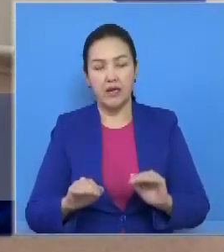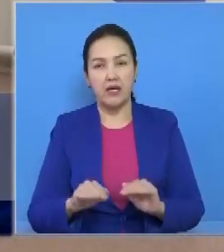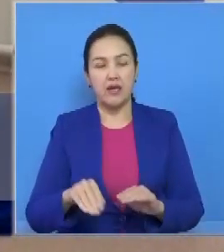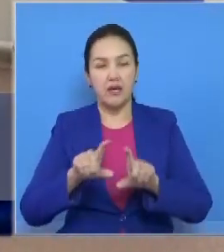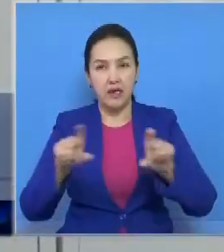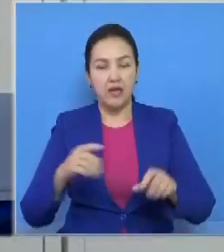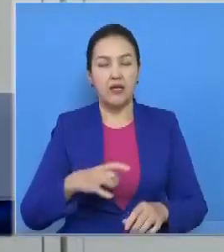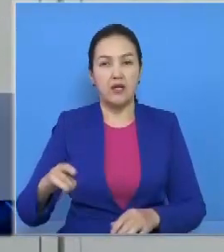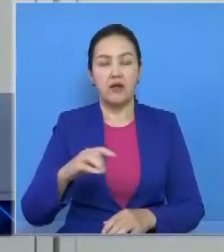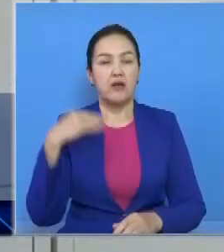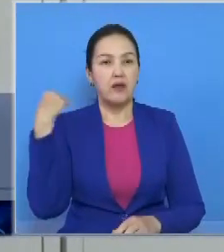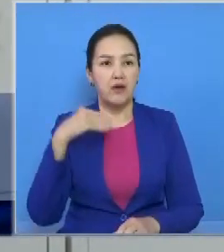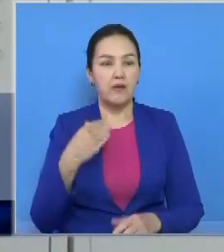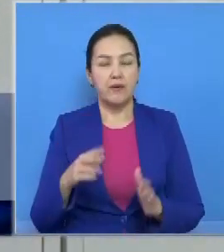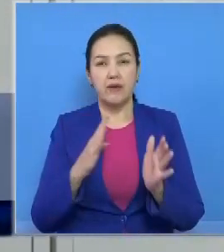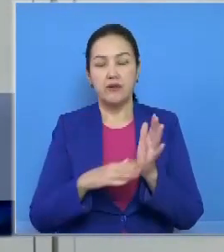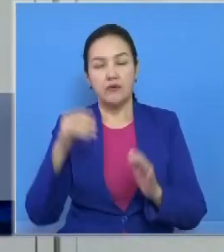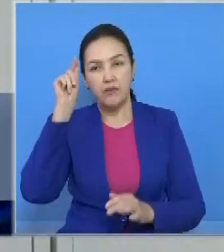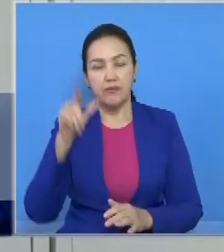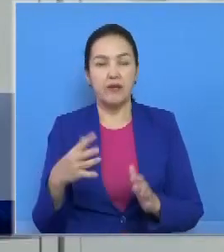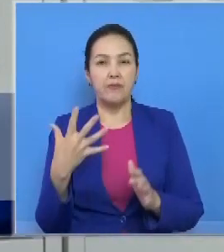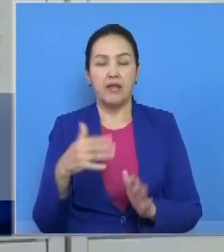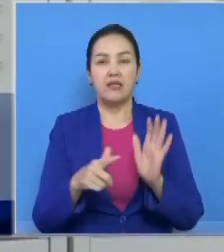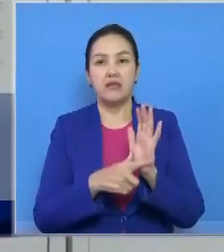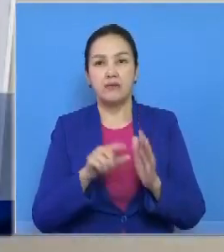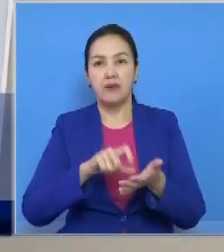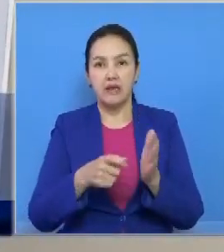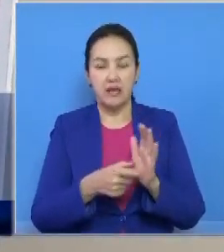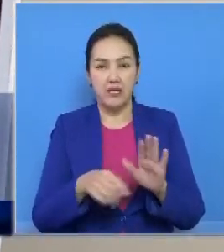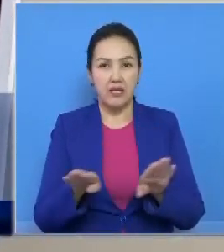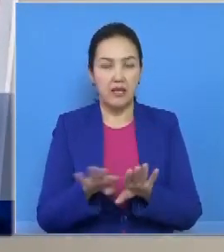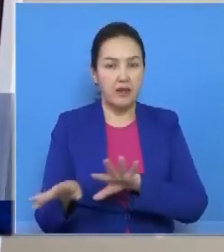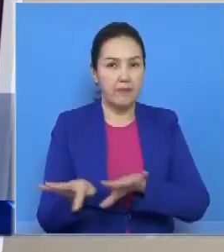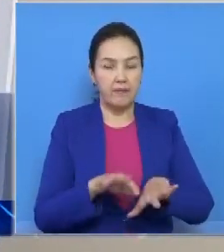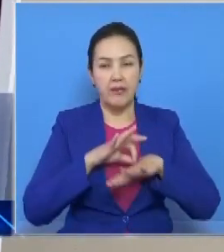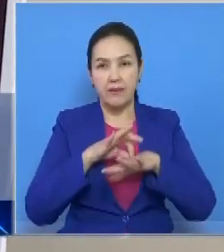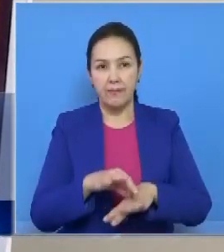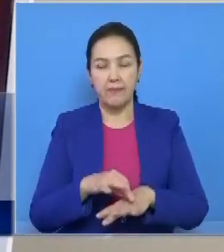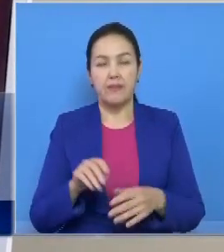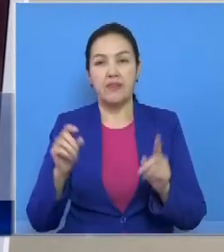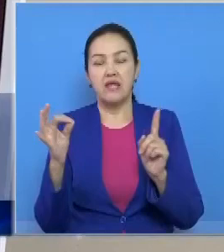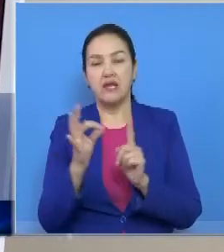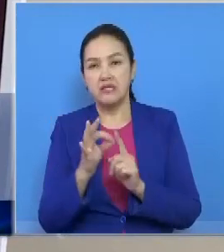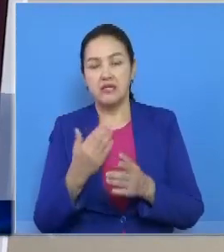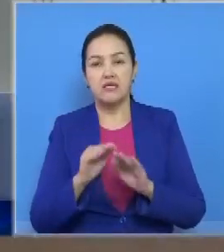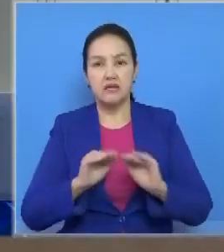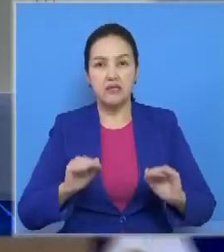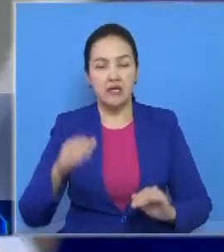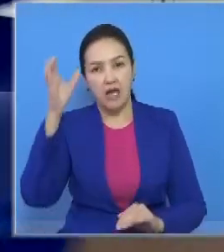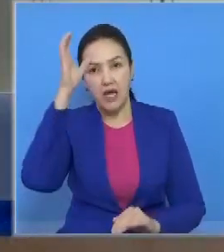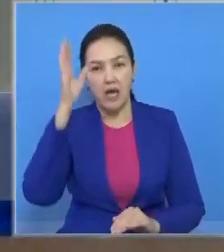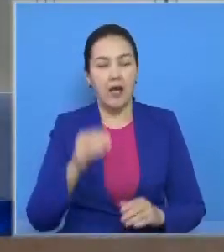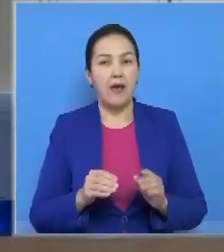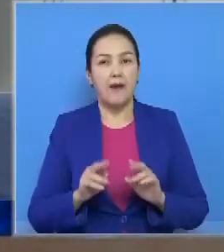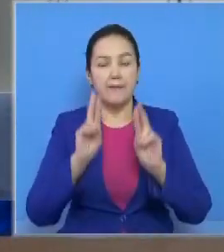районов и Актобе. Всего 90 учащихся 5-7 классов. Подобное мероприятие проводится с целью прививания детям знаний,